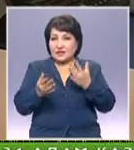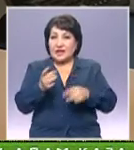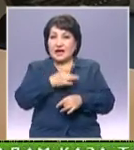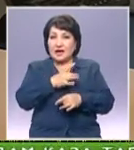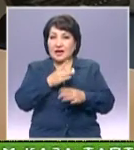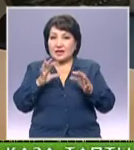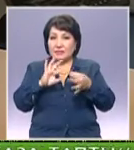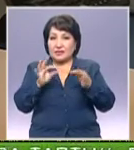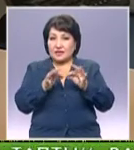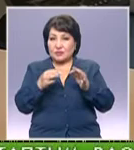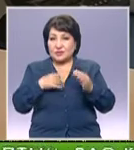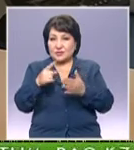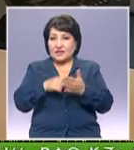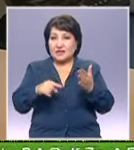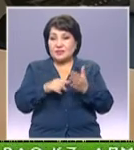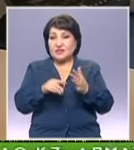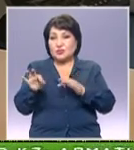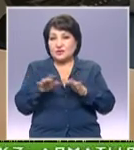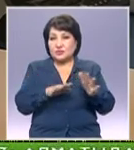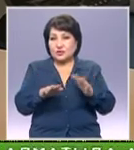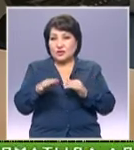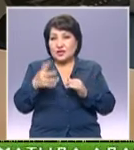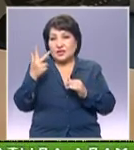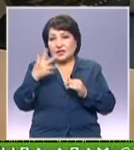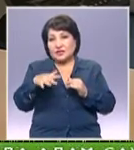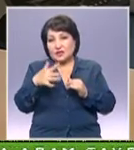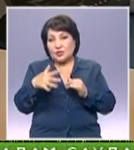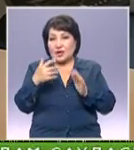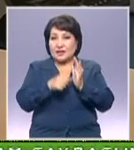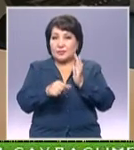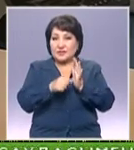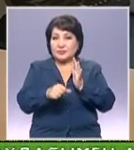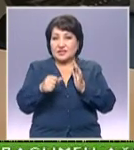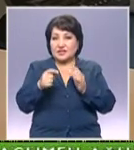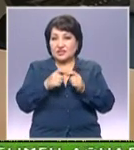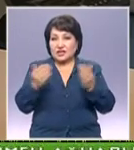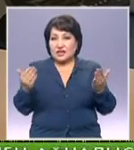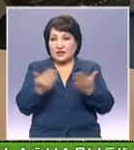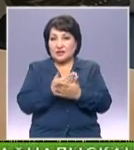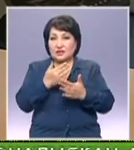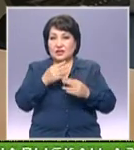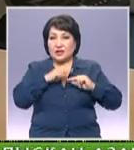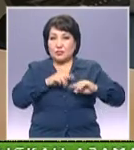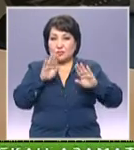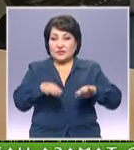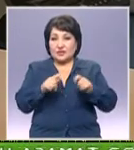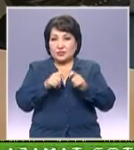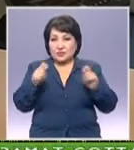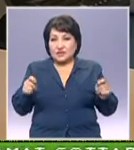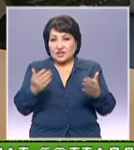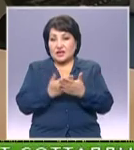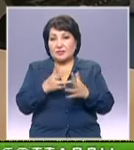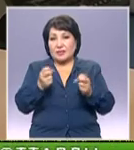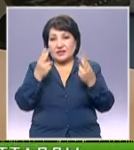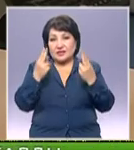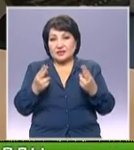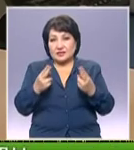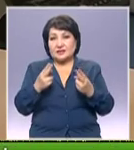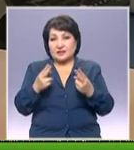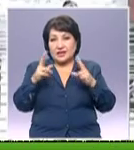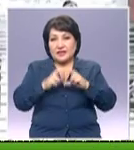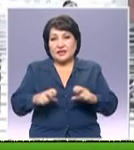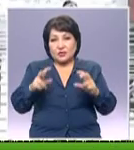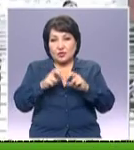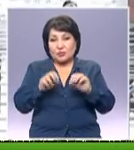шақырымызда өткізілетін болса, 50-60 мыңда жаңа жұмыс орны ашылатын болады. Қызмет көрсетуге қатысты жаңа мамандықтарды игеруге мүмкіндіктер